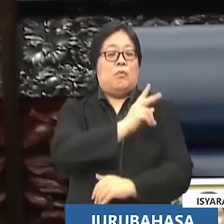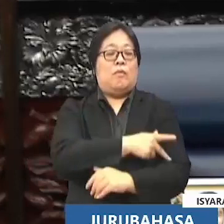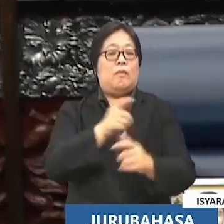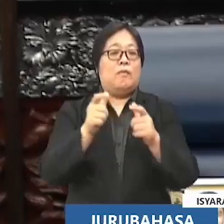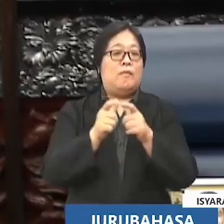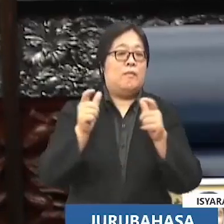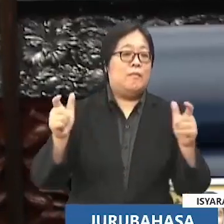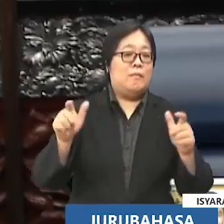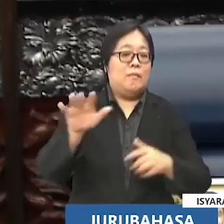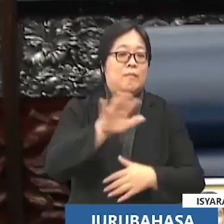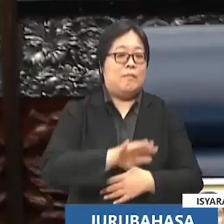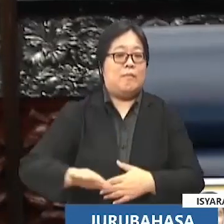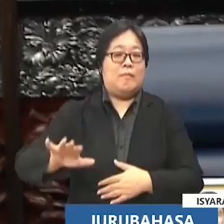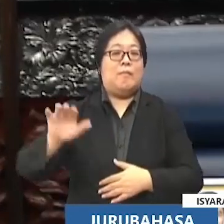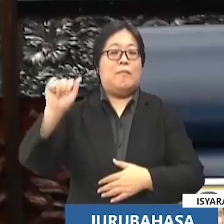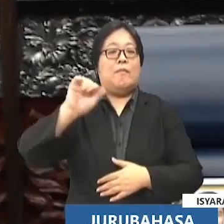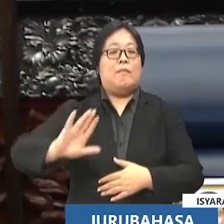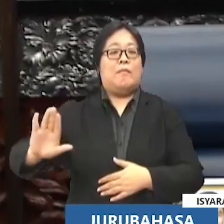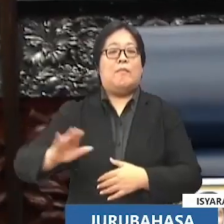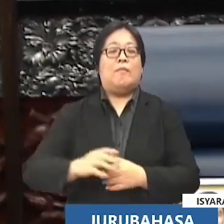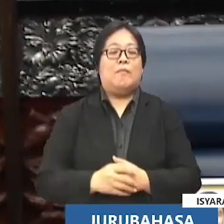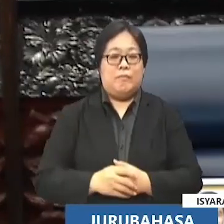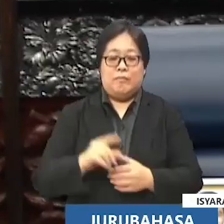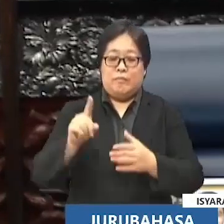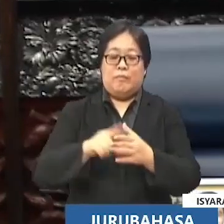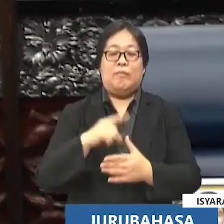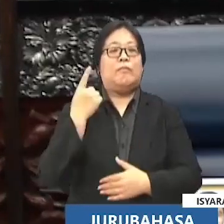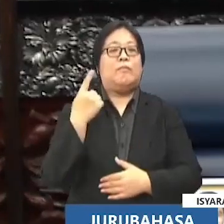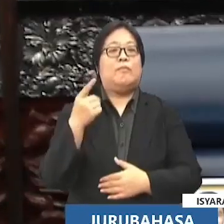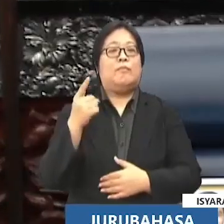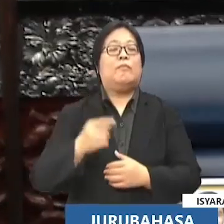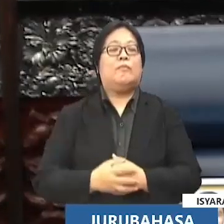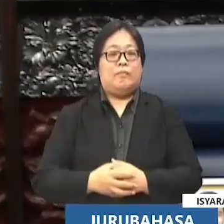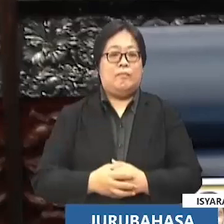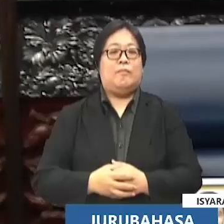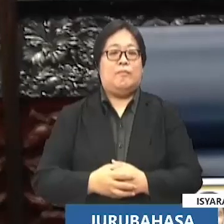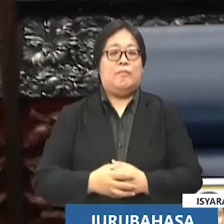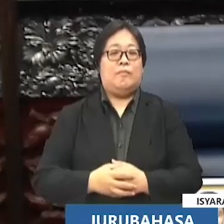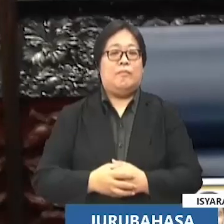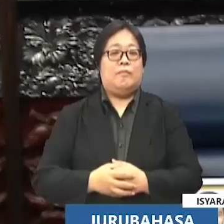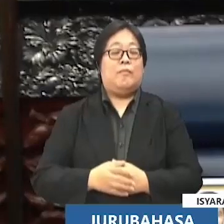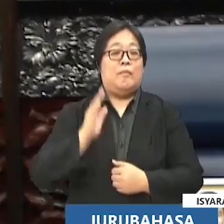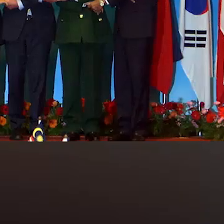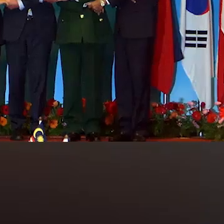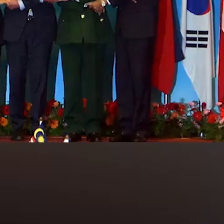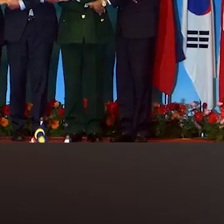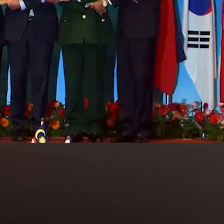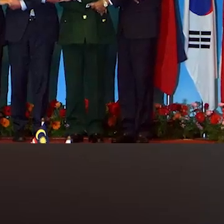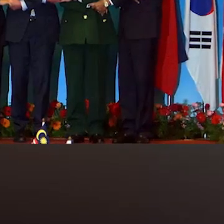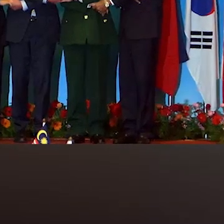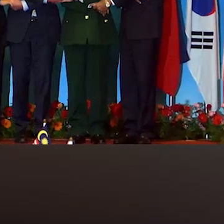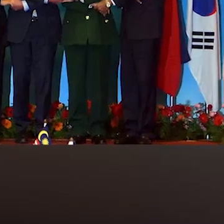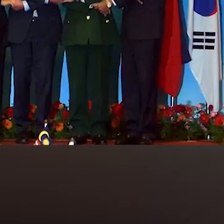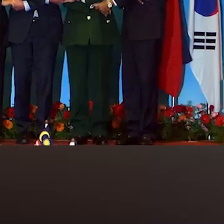besar di rantau kita. Pada bulan November, akan diadakan ASEAN Defence